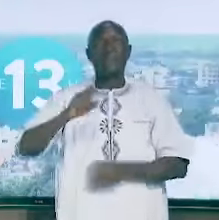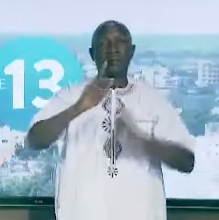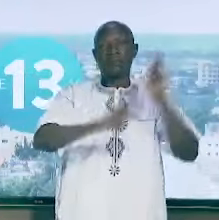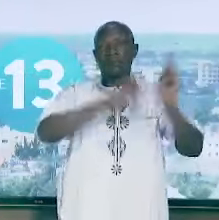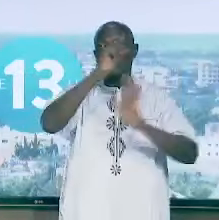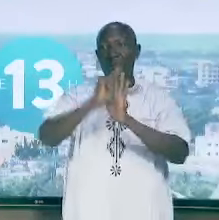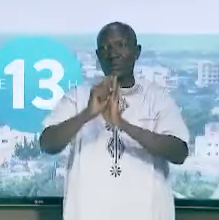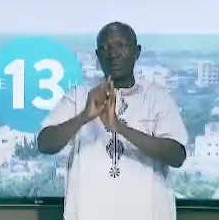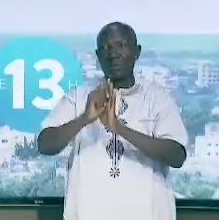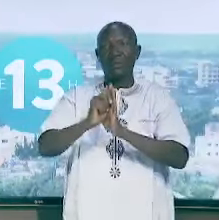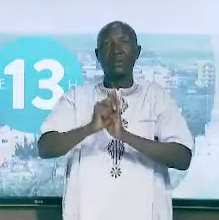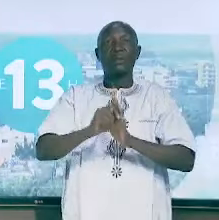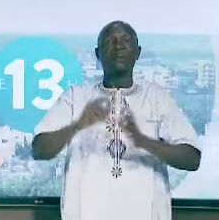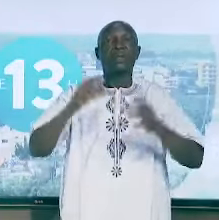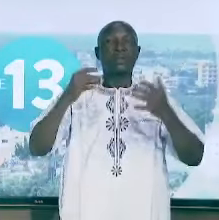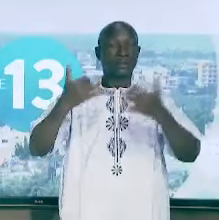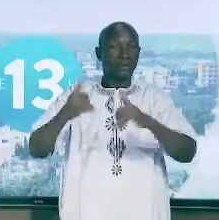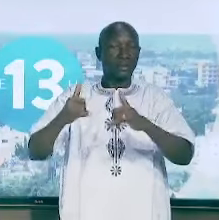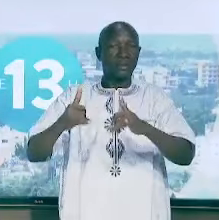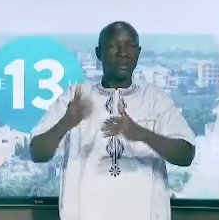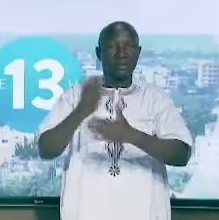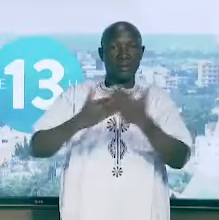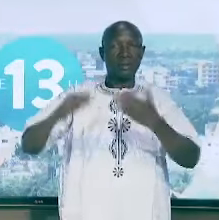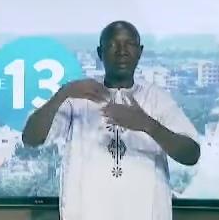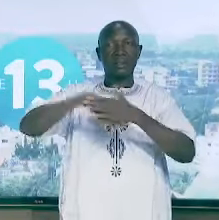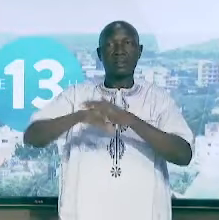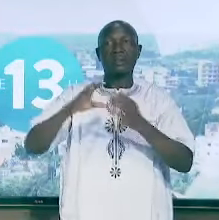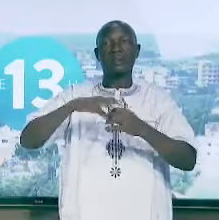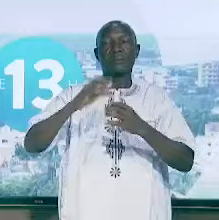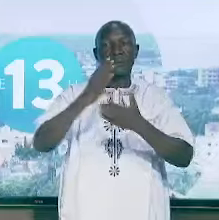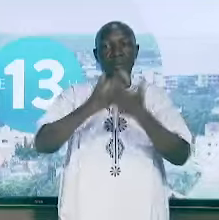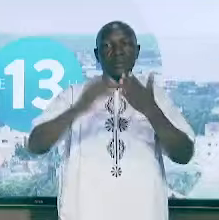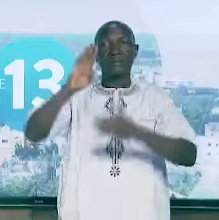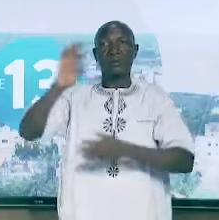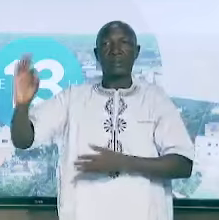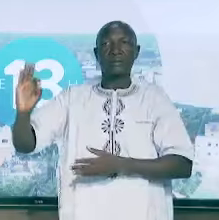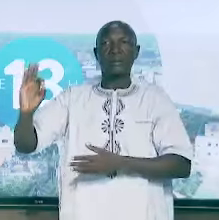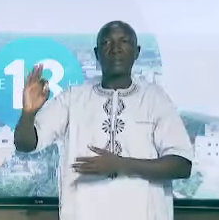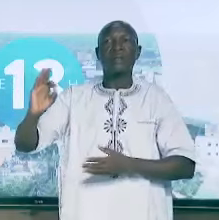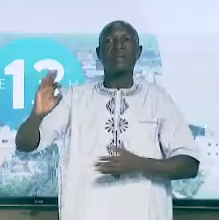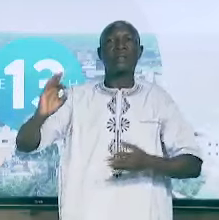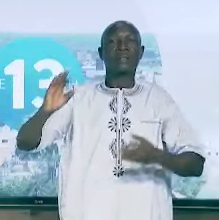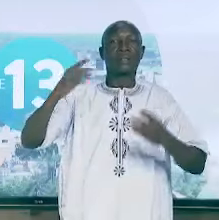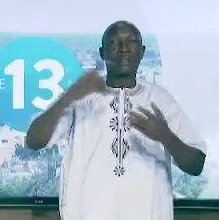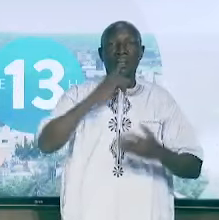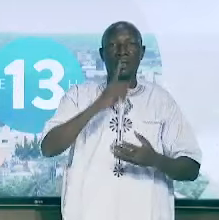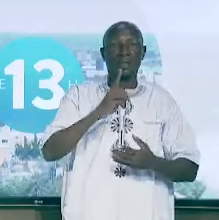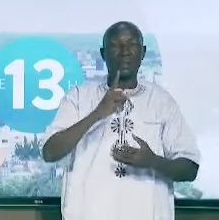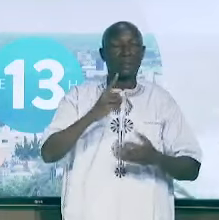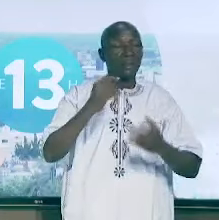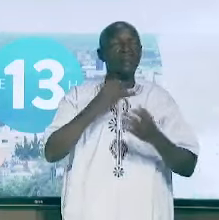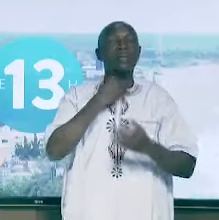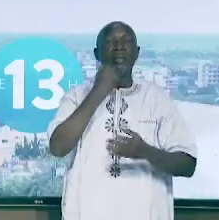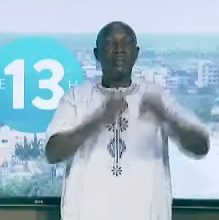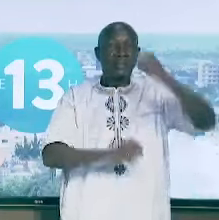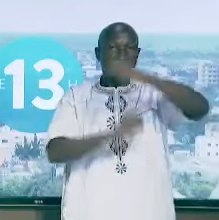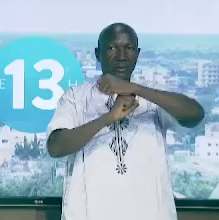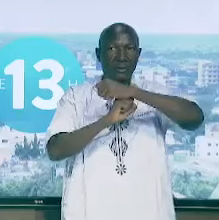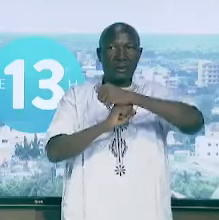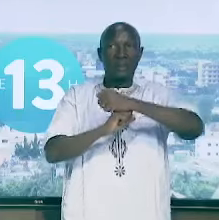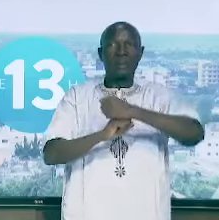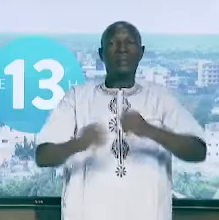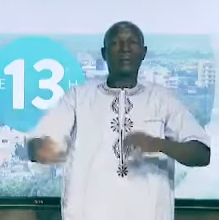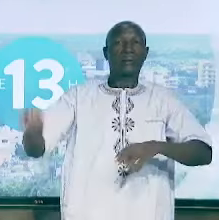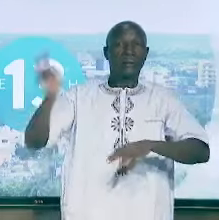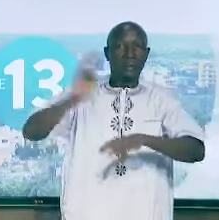populations, entend jouer sa partition dans cette partie du Burkina en proie à l'insécurité. Après l'étape de la mise en œuvre